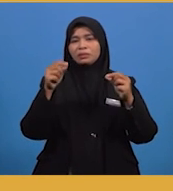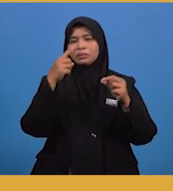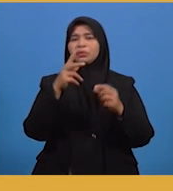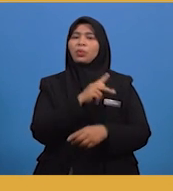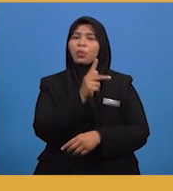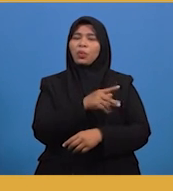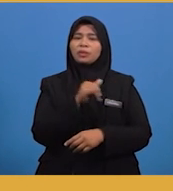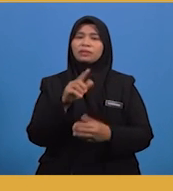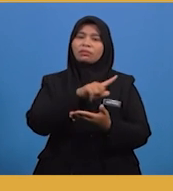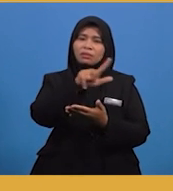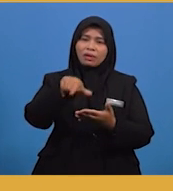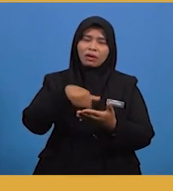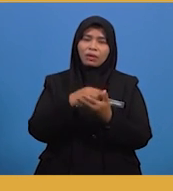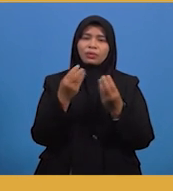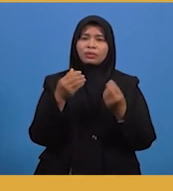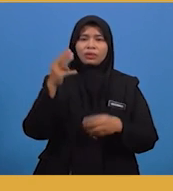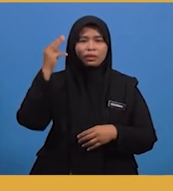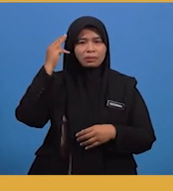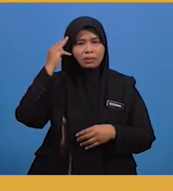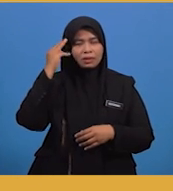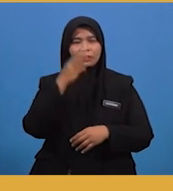seluruh tanah Melayu dan Singapura?